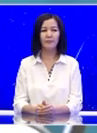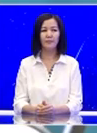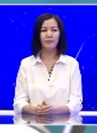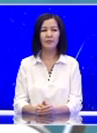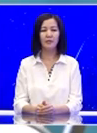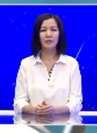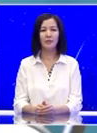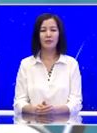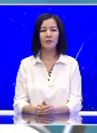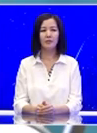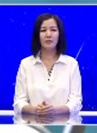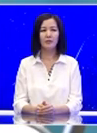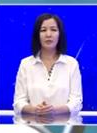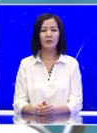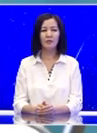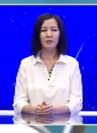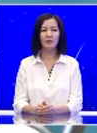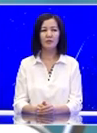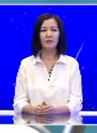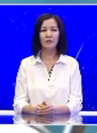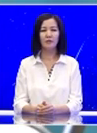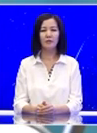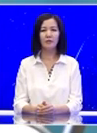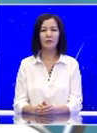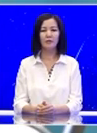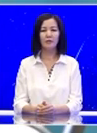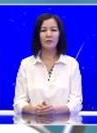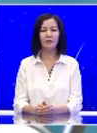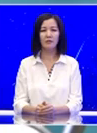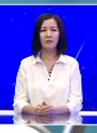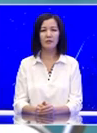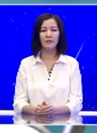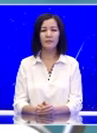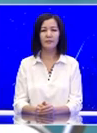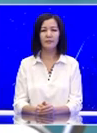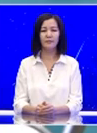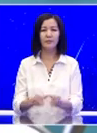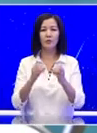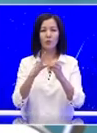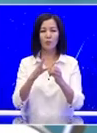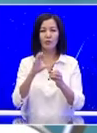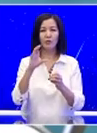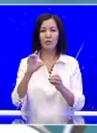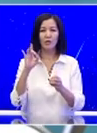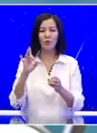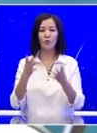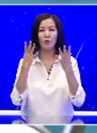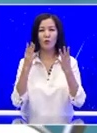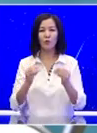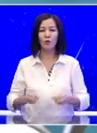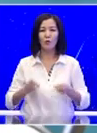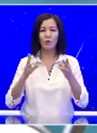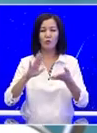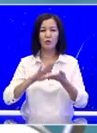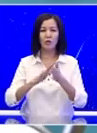15 апреля истекает срок моего указа о введении чрезвычайного положения. 15-ші сәуірде төтенше жағдай